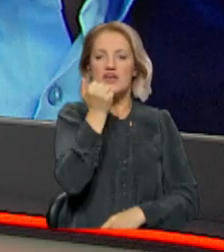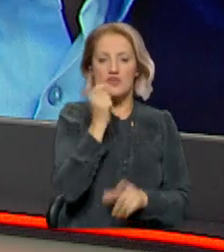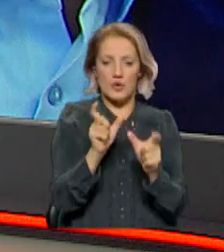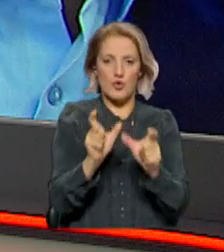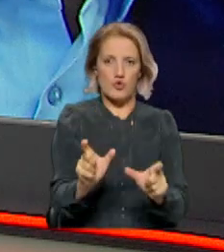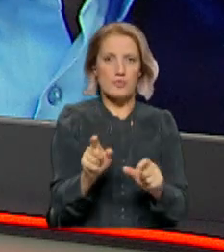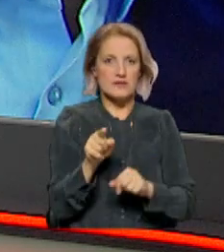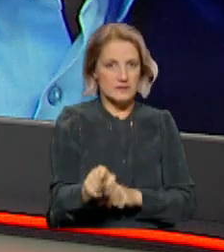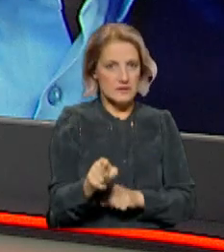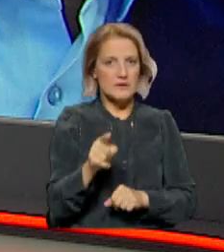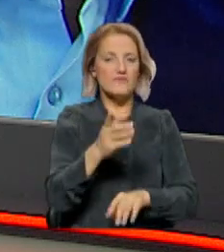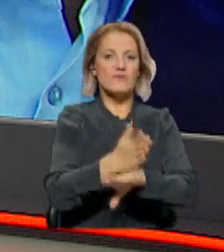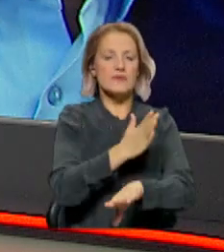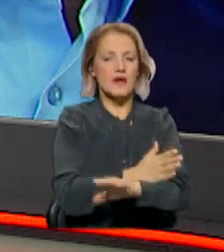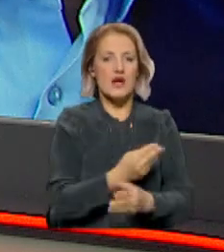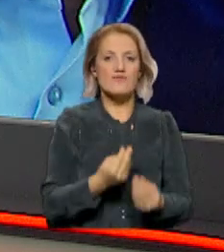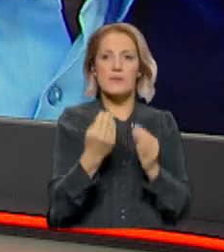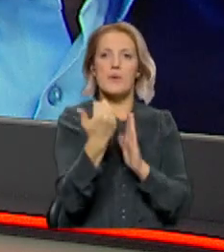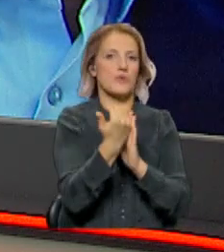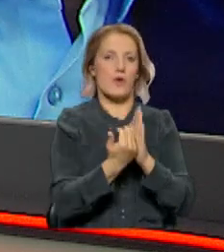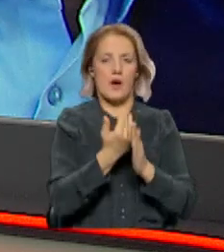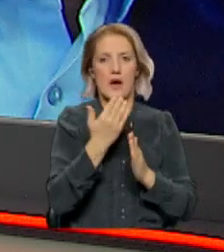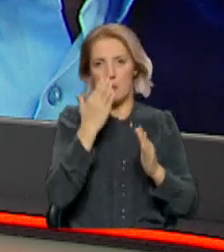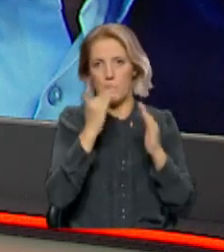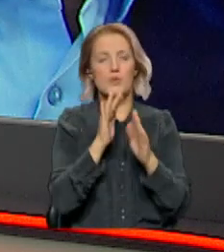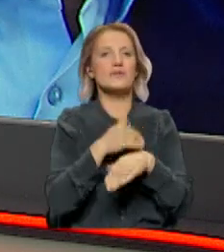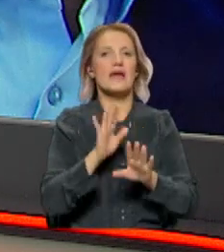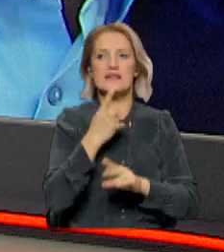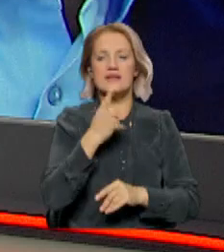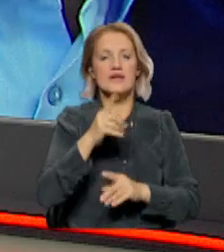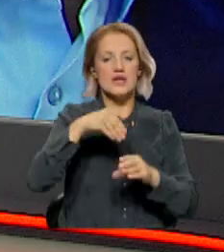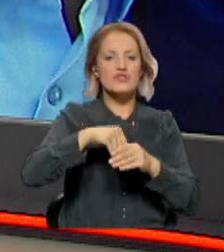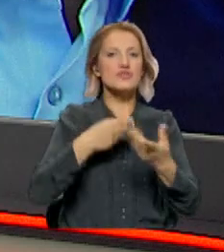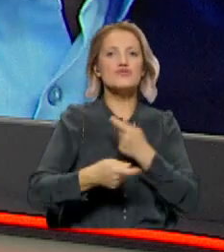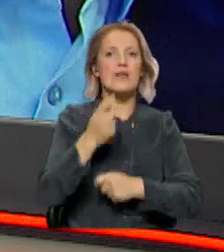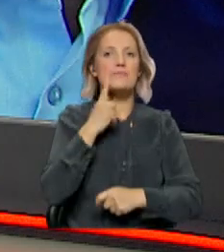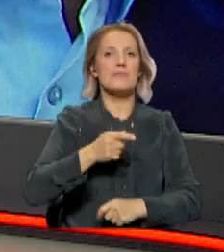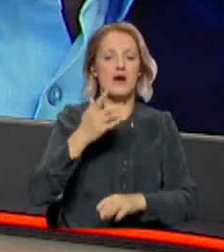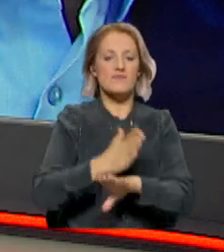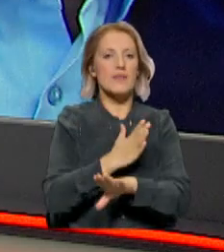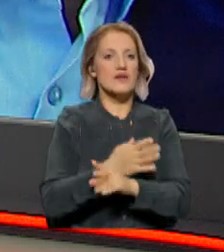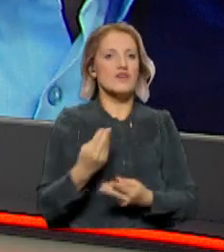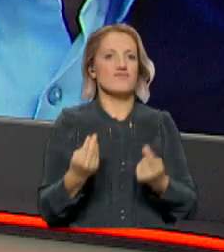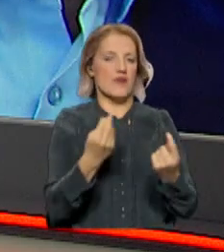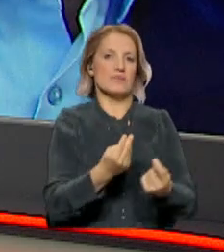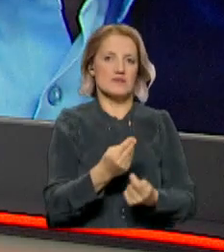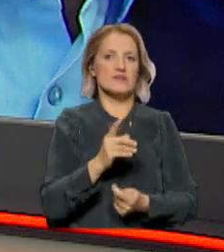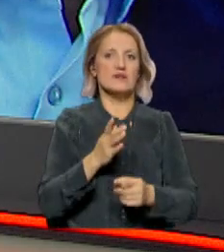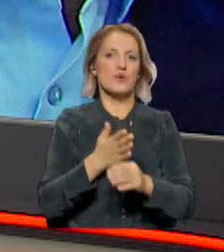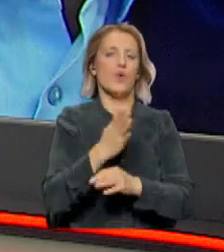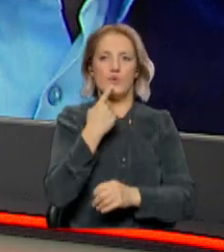Suriyelilere vatandaşlık verilmesi mevzuata aykırı dedi. İçişleri Bakanı Süleyman Soylu ise vatandaşlık verilmesini savundu.